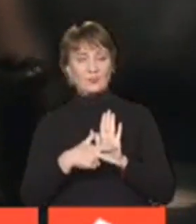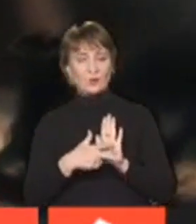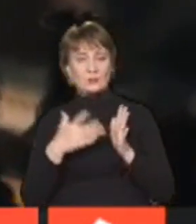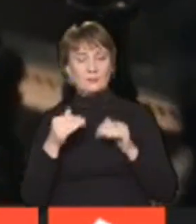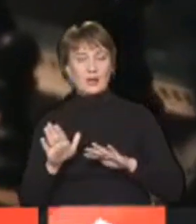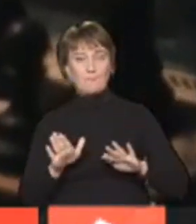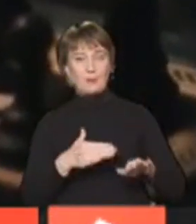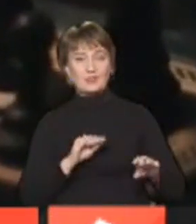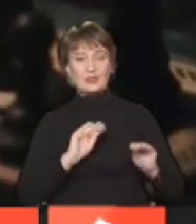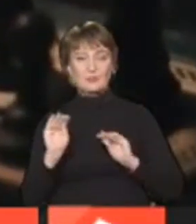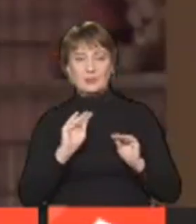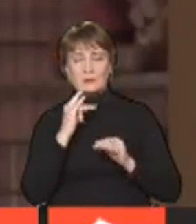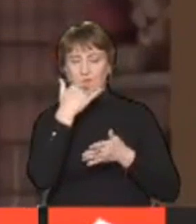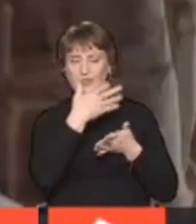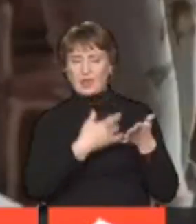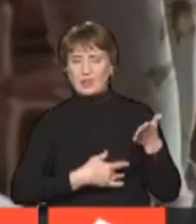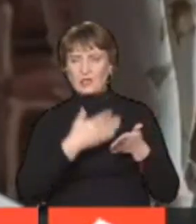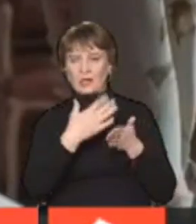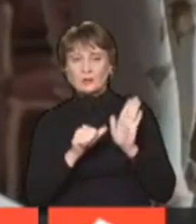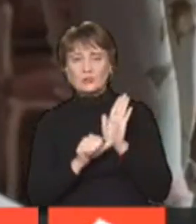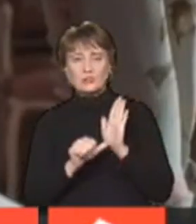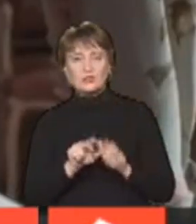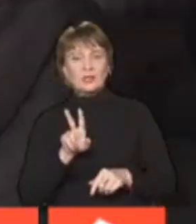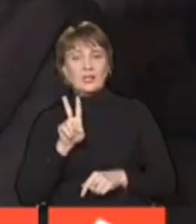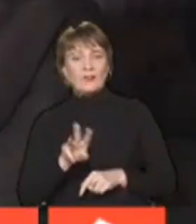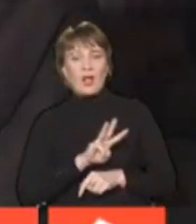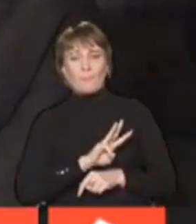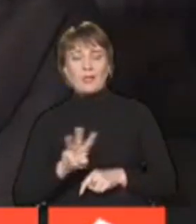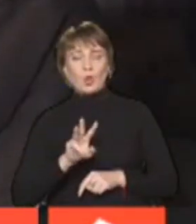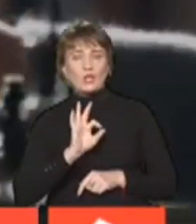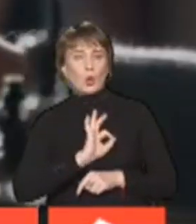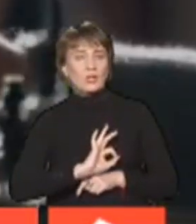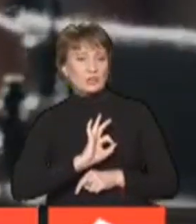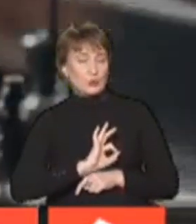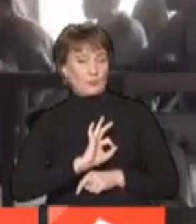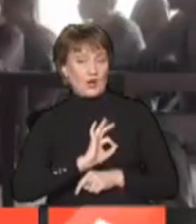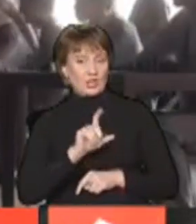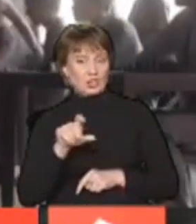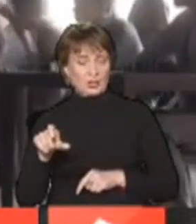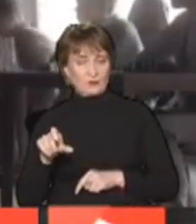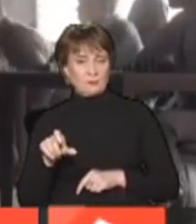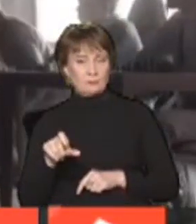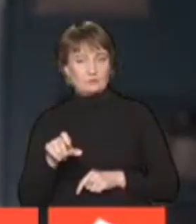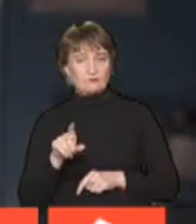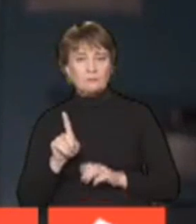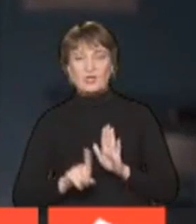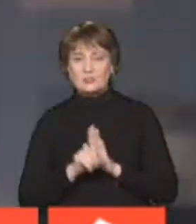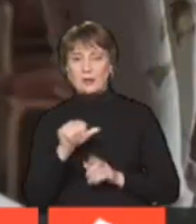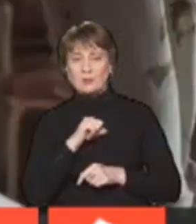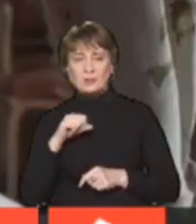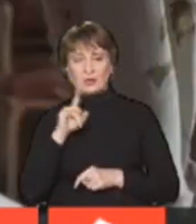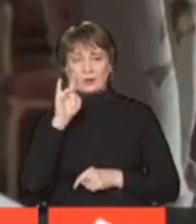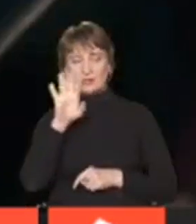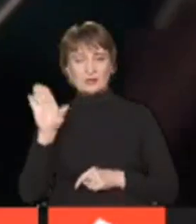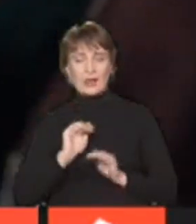прем'єри кінострічку переглянули понад 62 мільйони користувачів. Так, «Ферзевий гамбіт» став